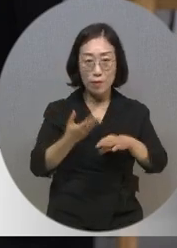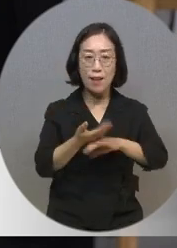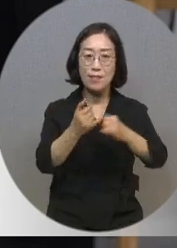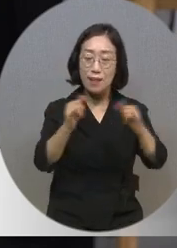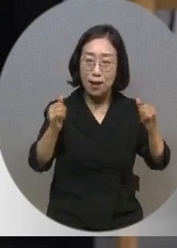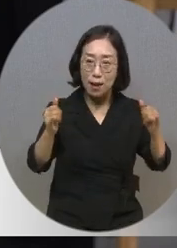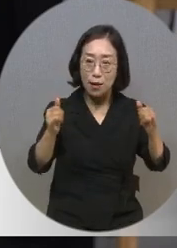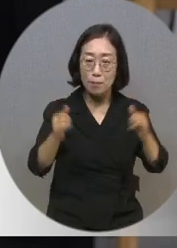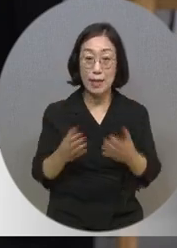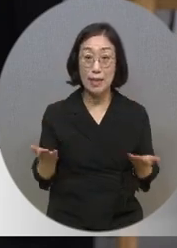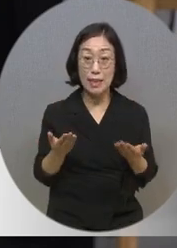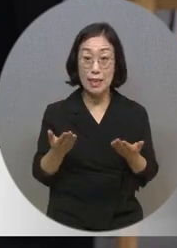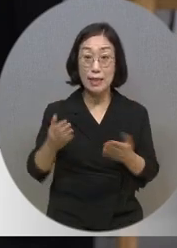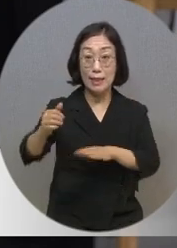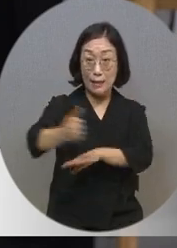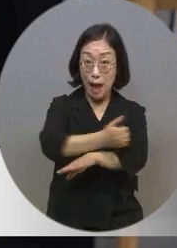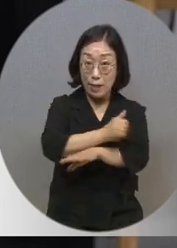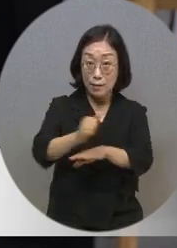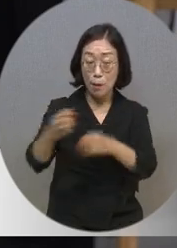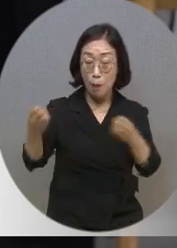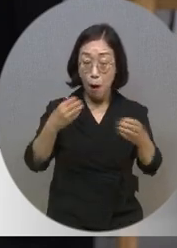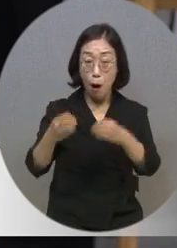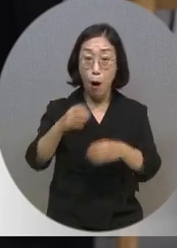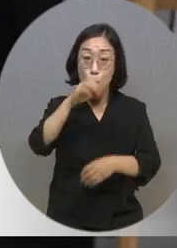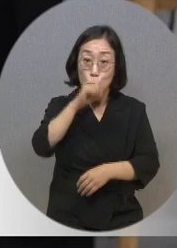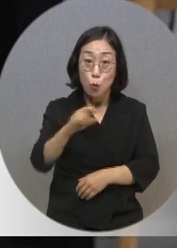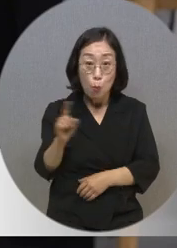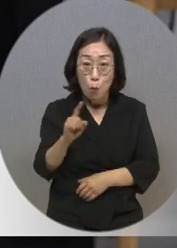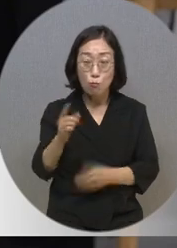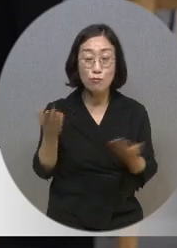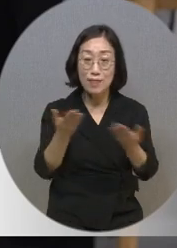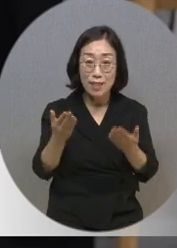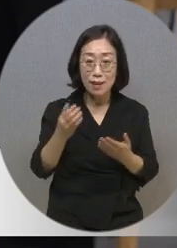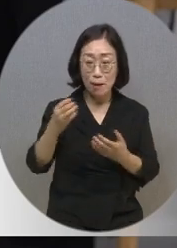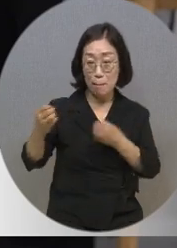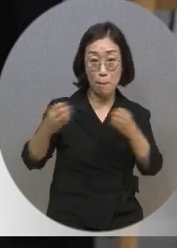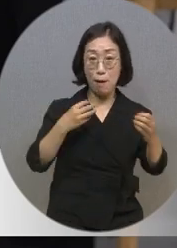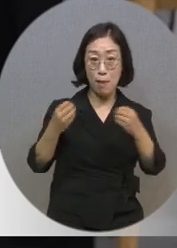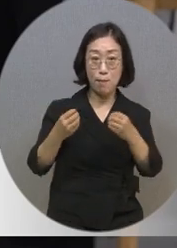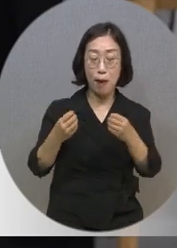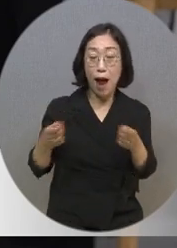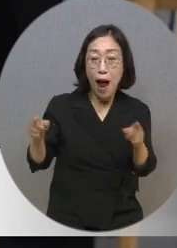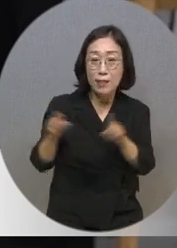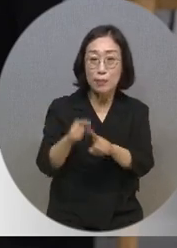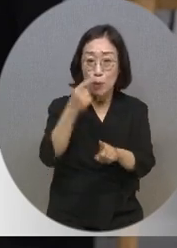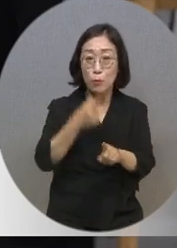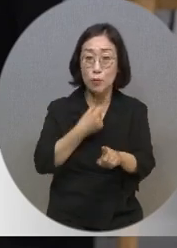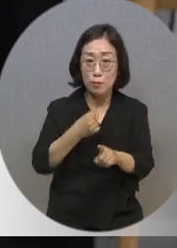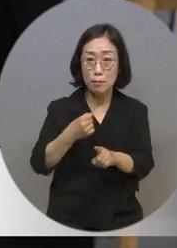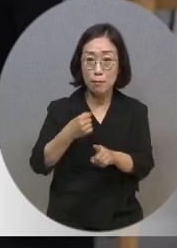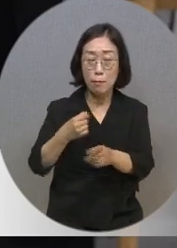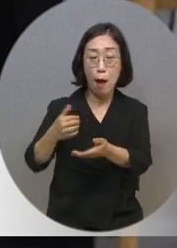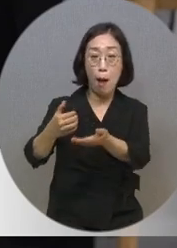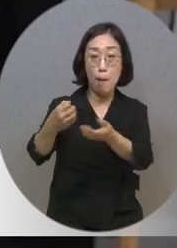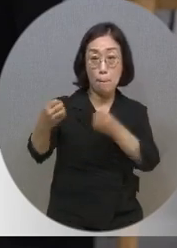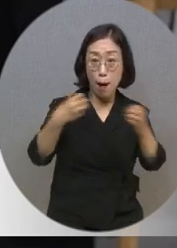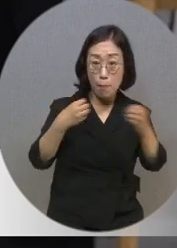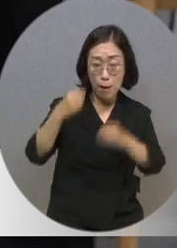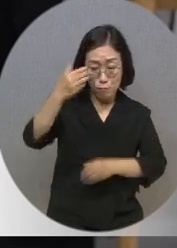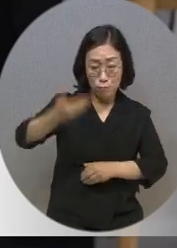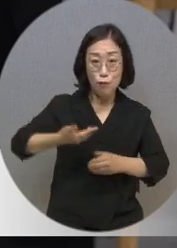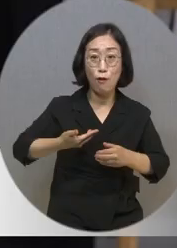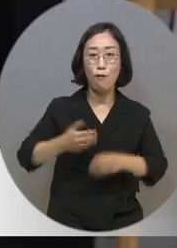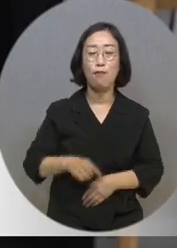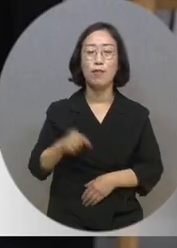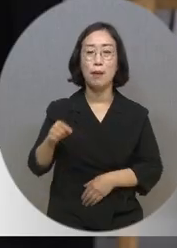매일 출근할 때 오늘 좋은 일 있어? 무슨 일 있어? 좀 알려줘. 나도 같이 참여해보자. 이렇게 물어봐줘요. 그래서